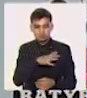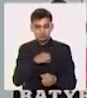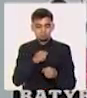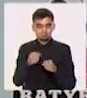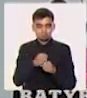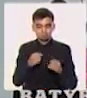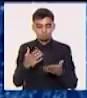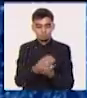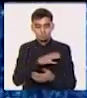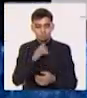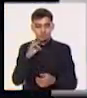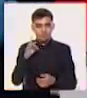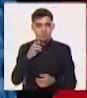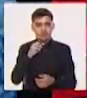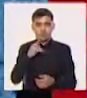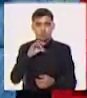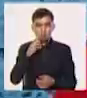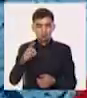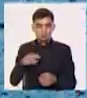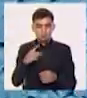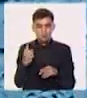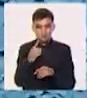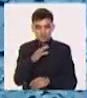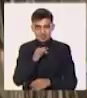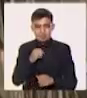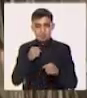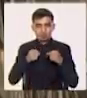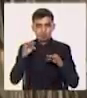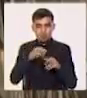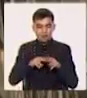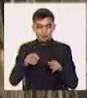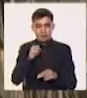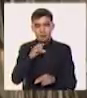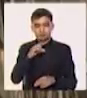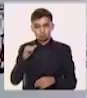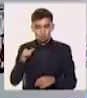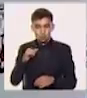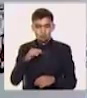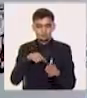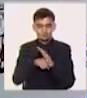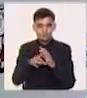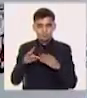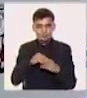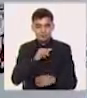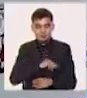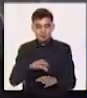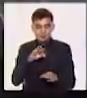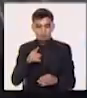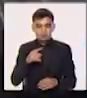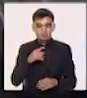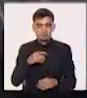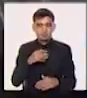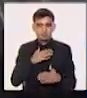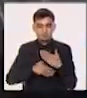өзіндік рекорд орнатты. Боксшы кәсіпқой спорт жолындағы ұстанымы ұқсас, Асу брендімен серіктес болғанына қуанышты.